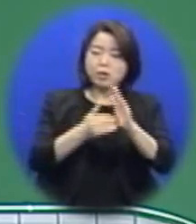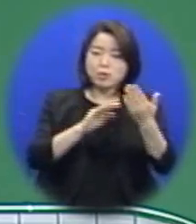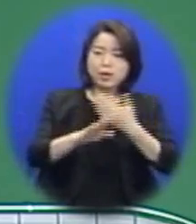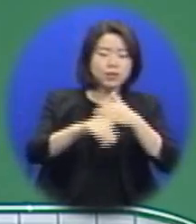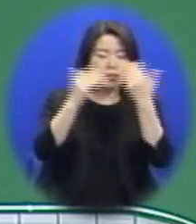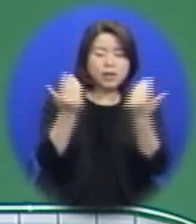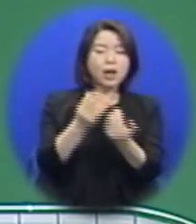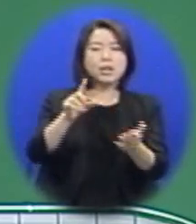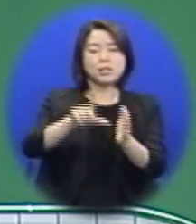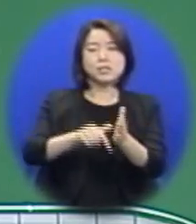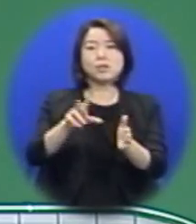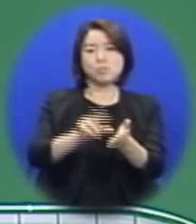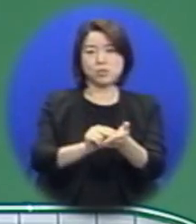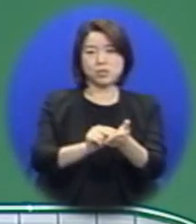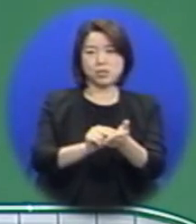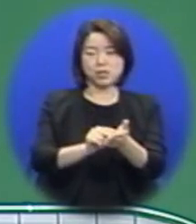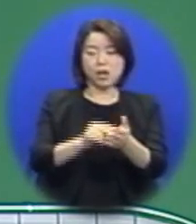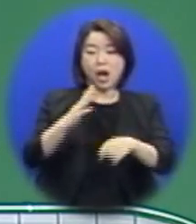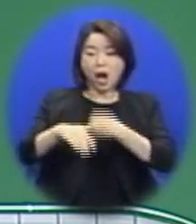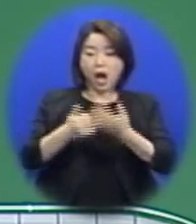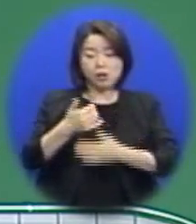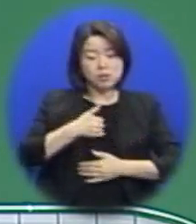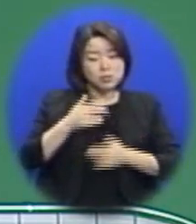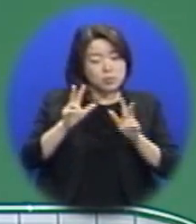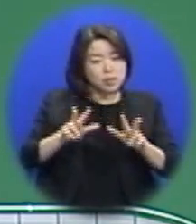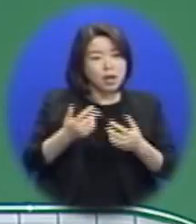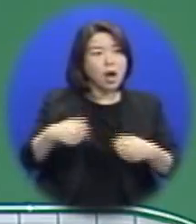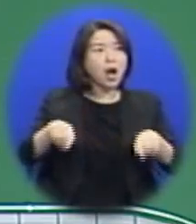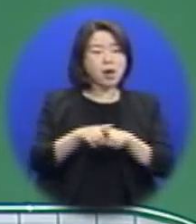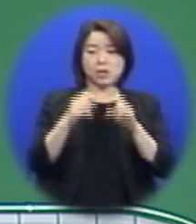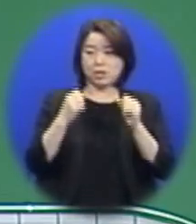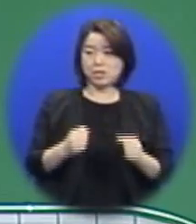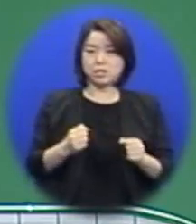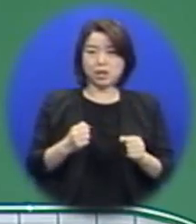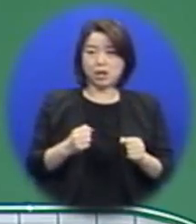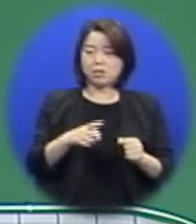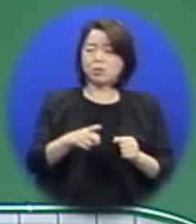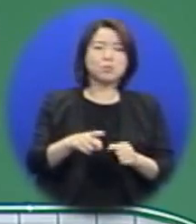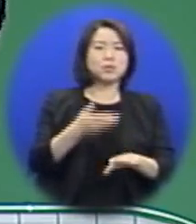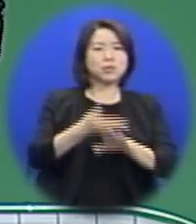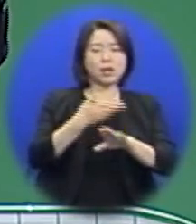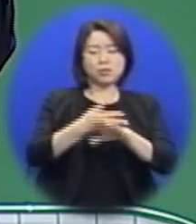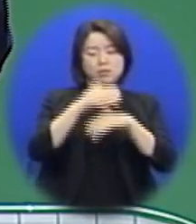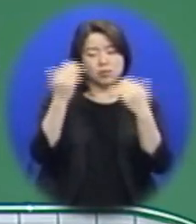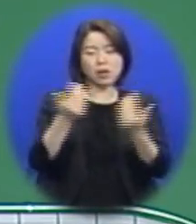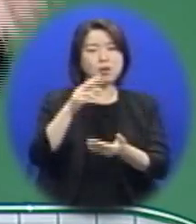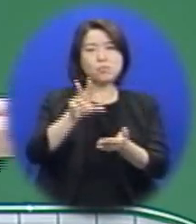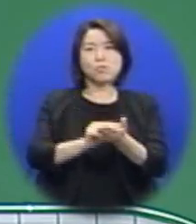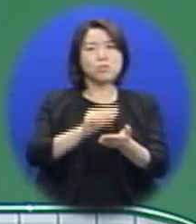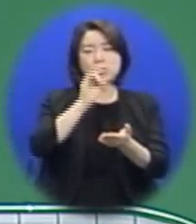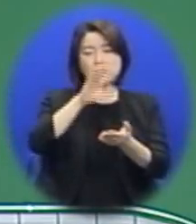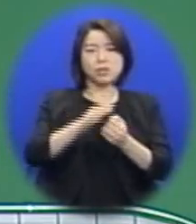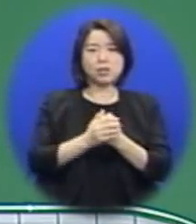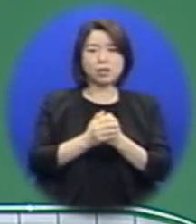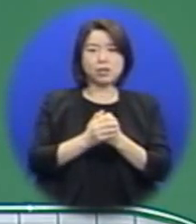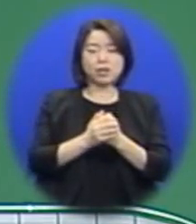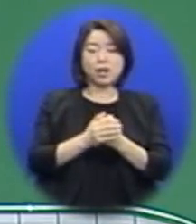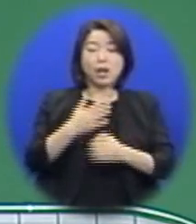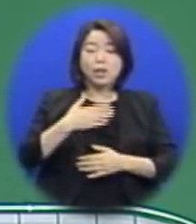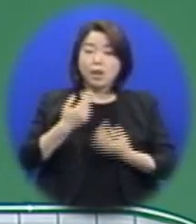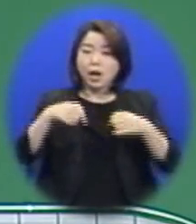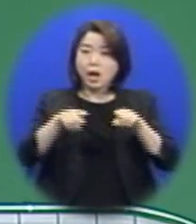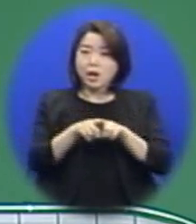이게 믿어지면 그러면 문제가 될 게 없습니다. 하나님이 나와 함께 계신 것을 믿으려고 하는 게